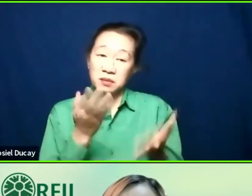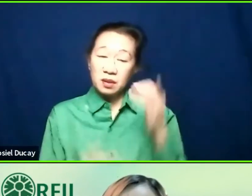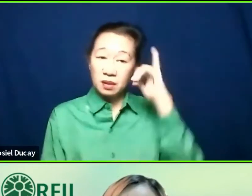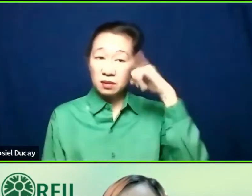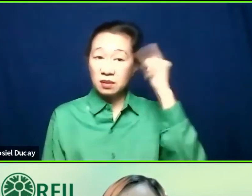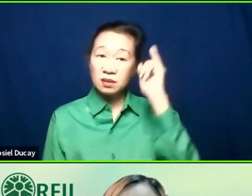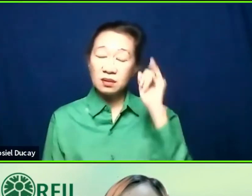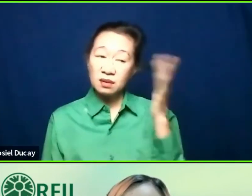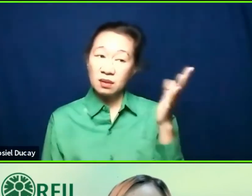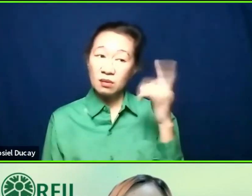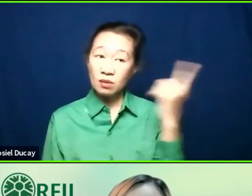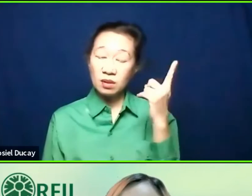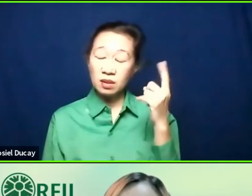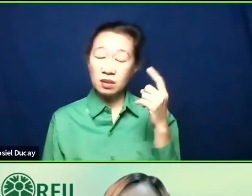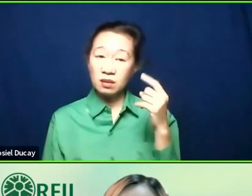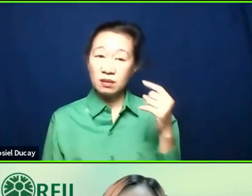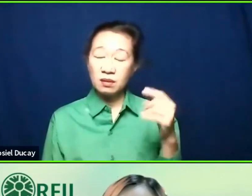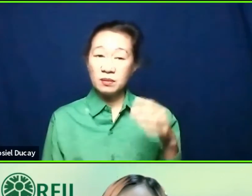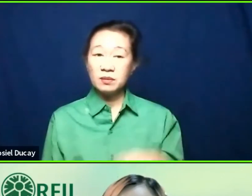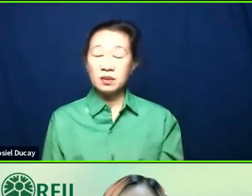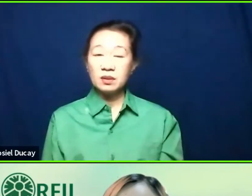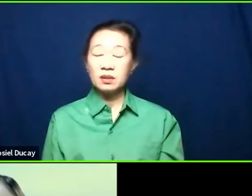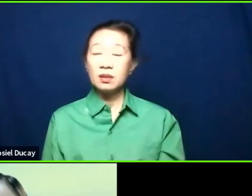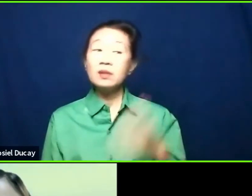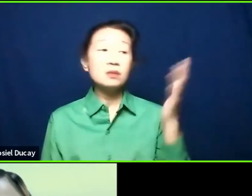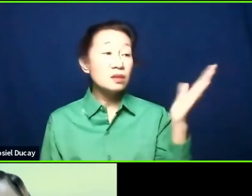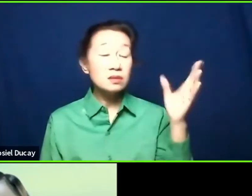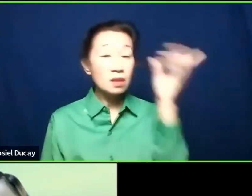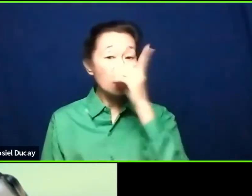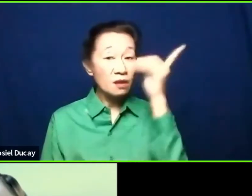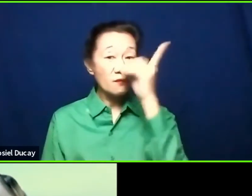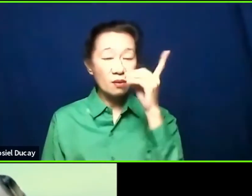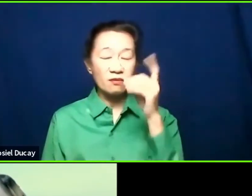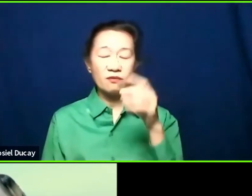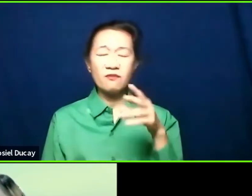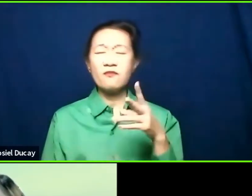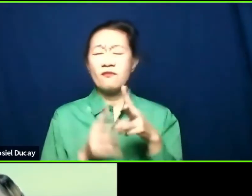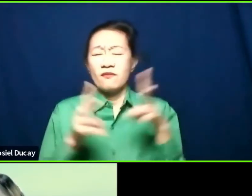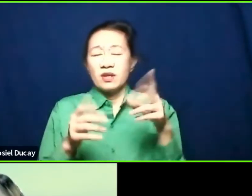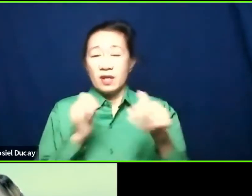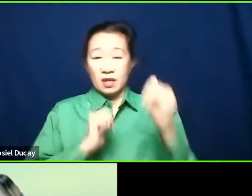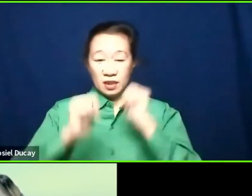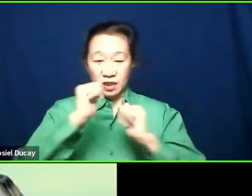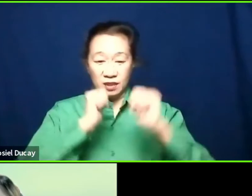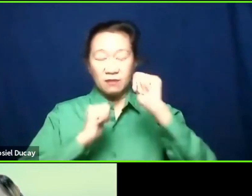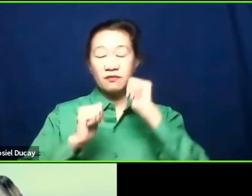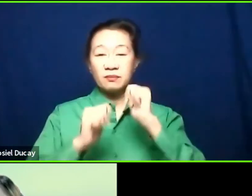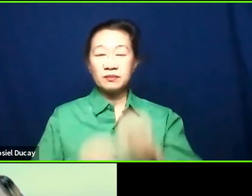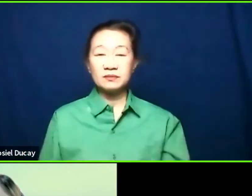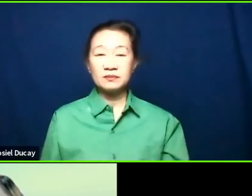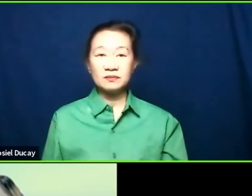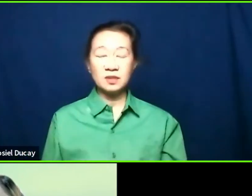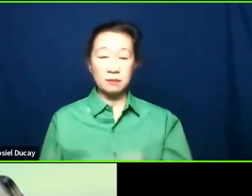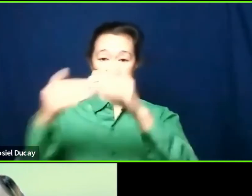ko. Pero diyan naman sa Davao City, no, very active naman, no, ang mga